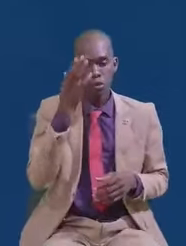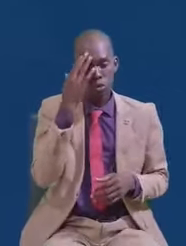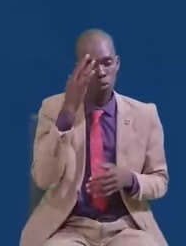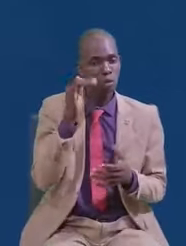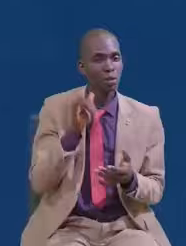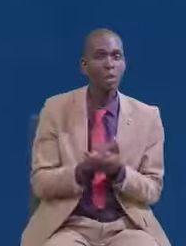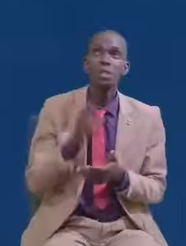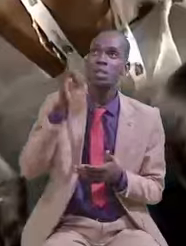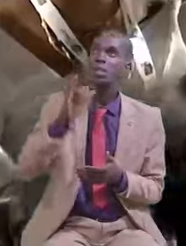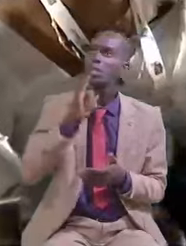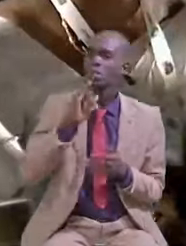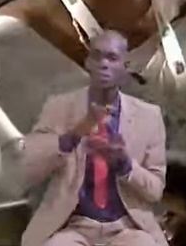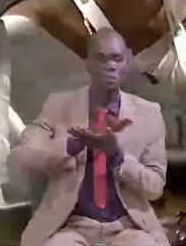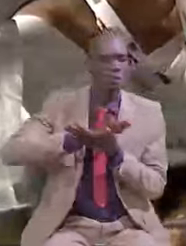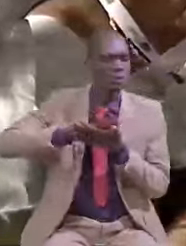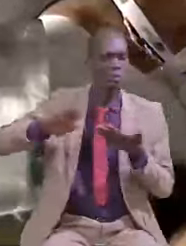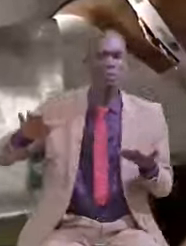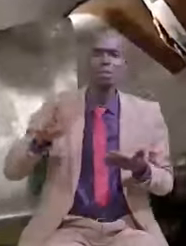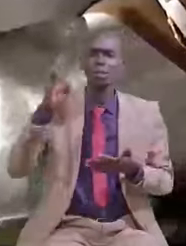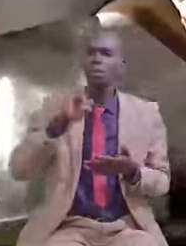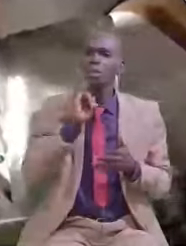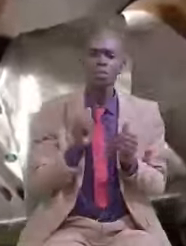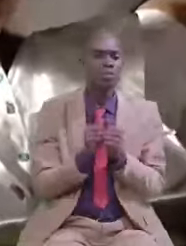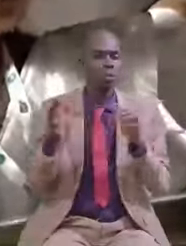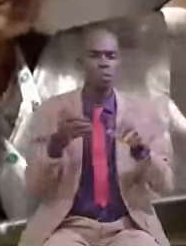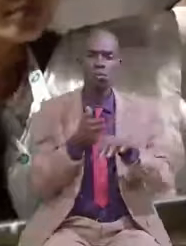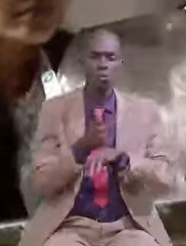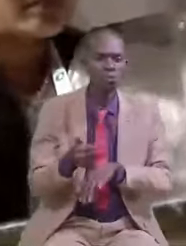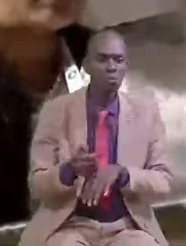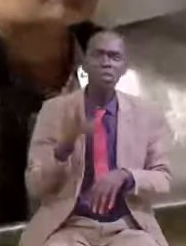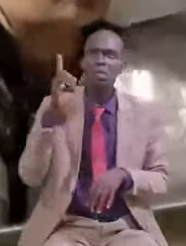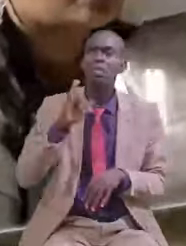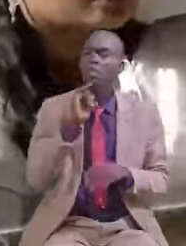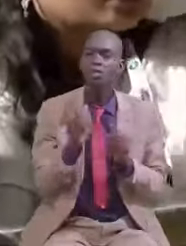tâche, il est sans blâme, il est sans péché.